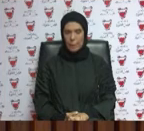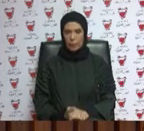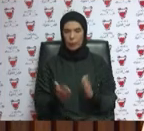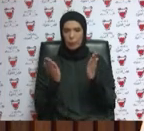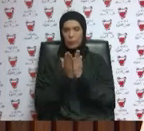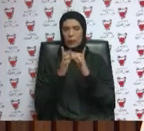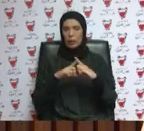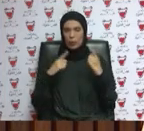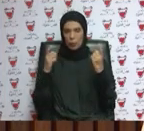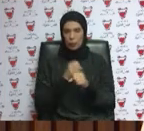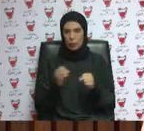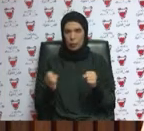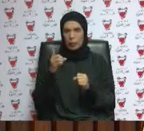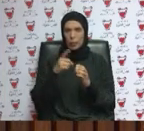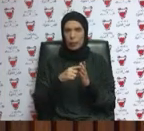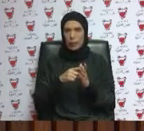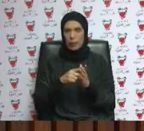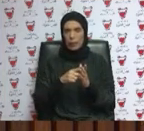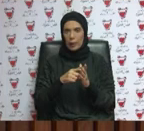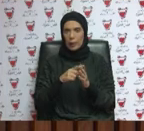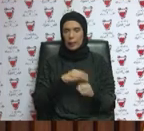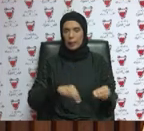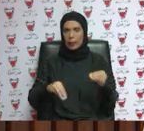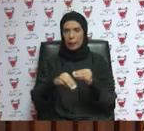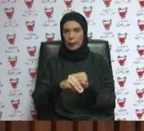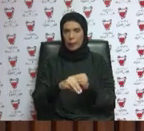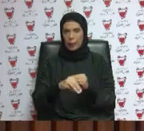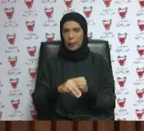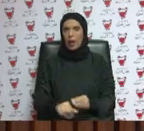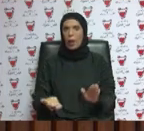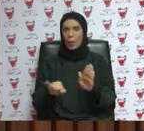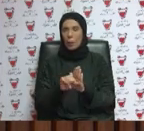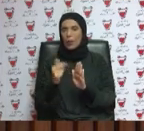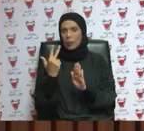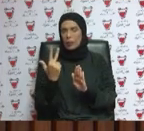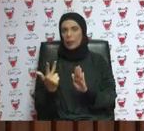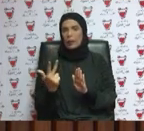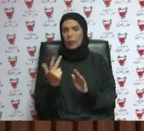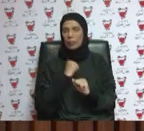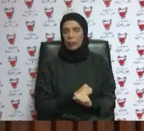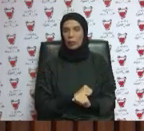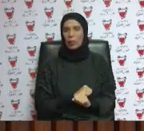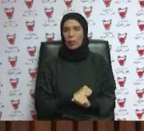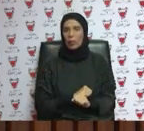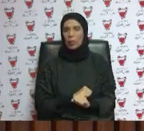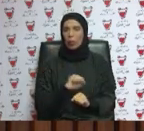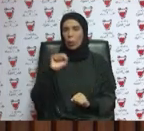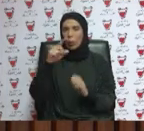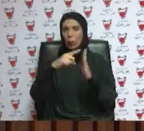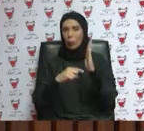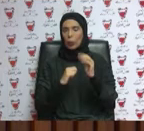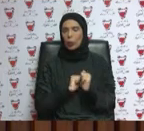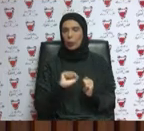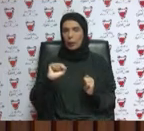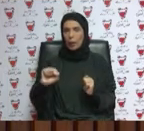تدارست اللجنة مشروع قانون بتعديل المادة 8 من المرسوم بقانون رقم 78 لسنة 2006